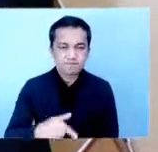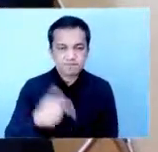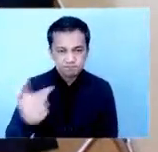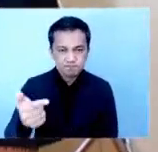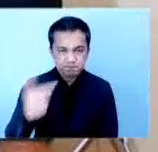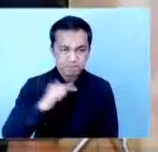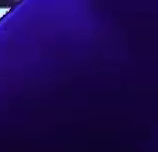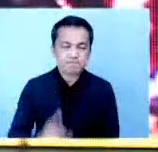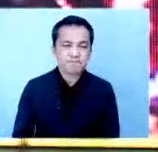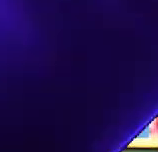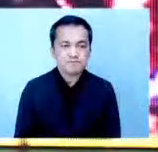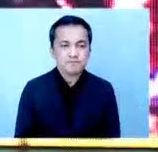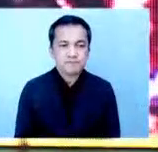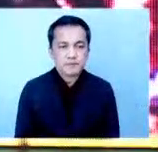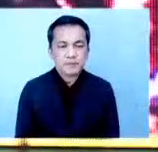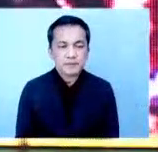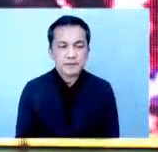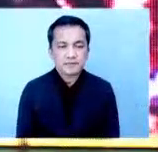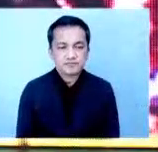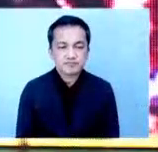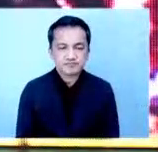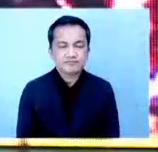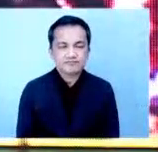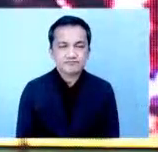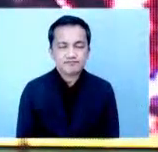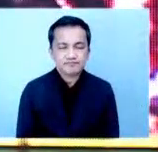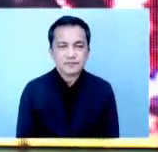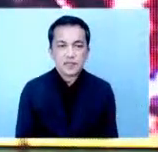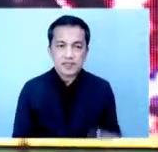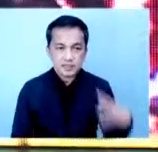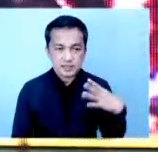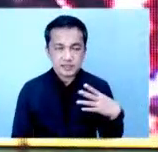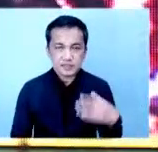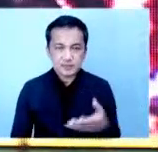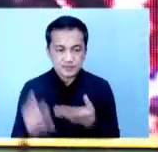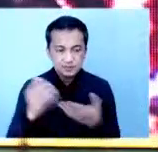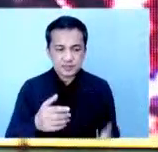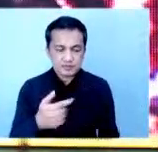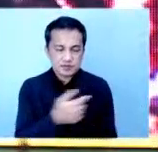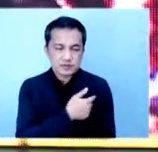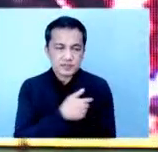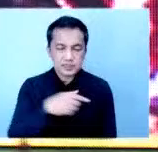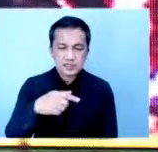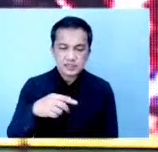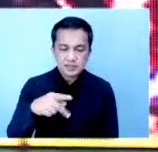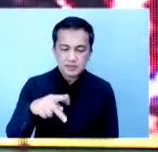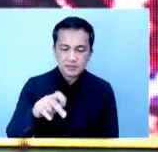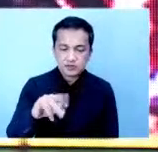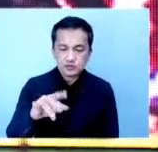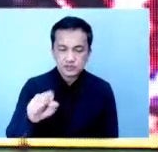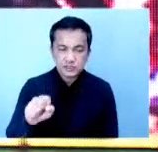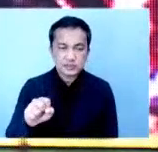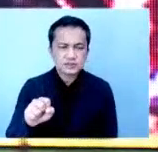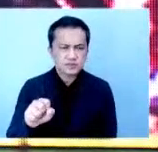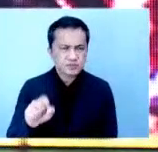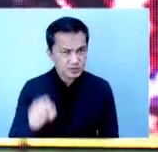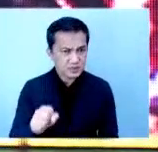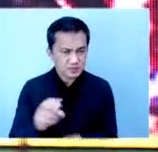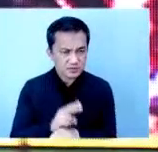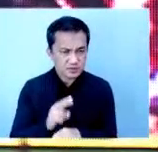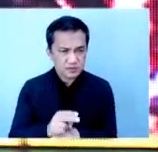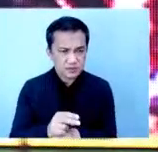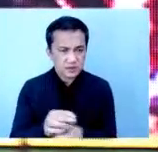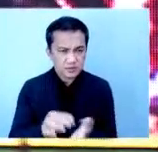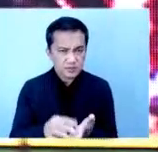News 5. Habang hinihintay ang pagdating ng bakuna kontra pertussis o whooping cough, pwede nga bang gamiting panggamot